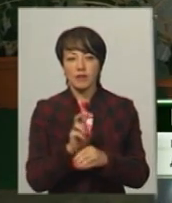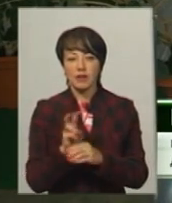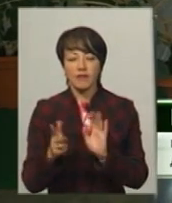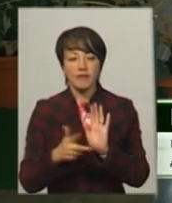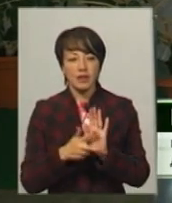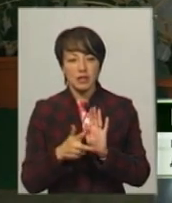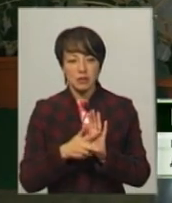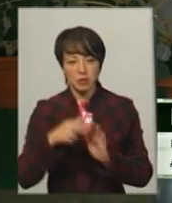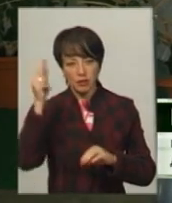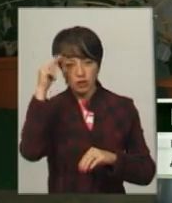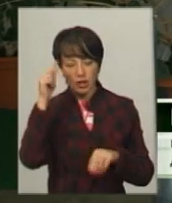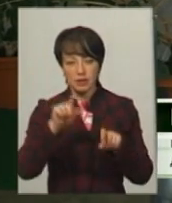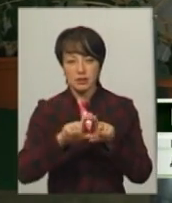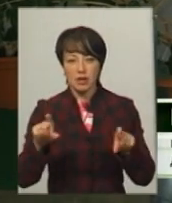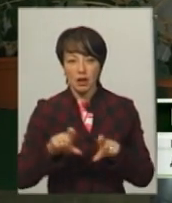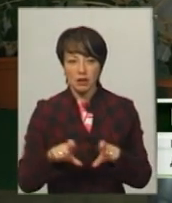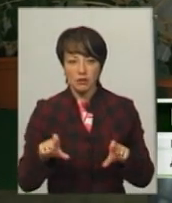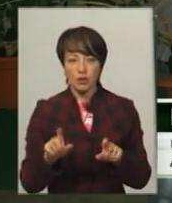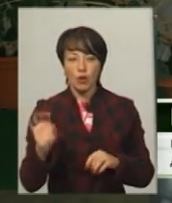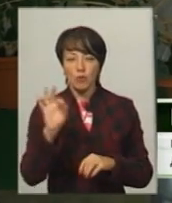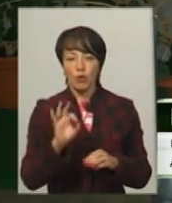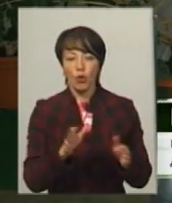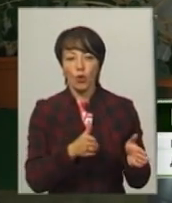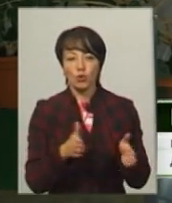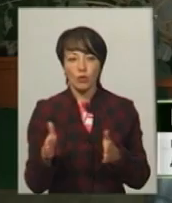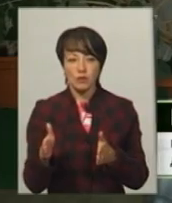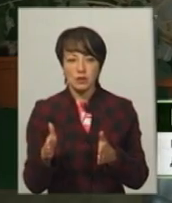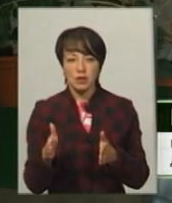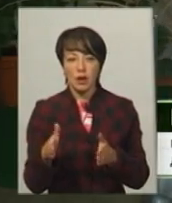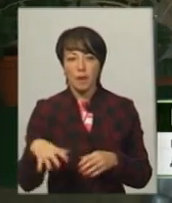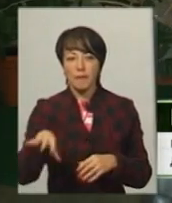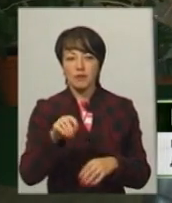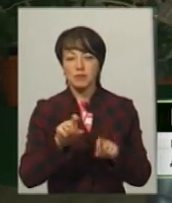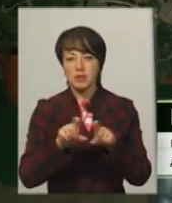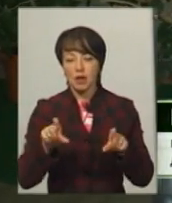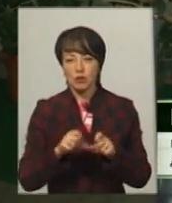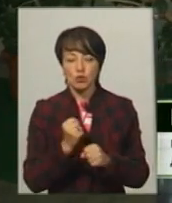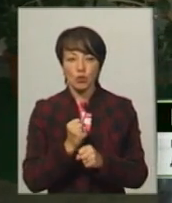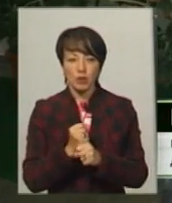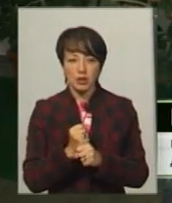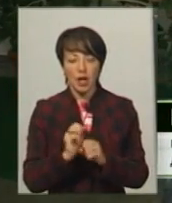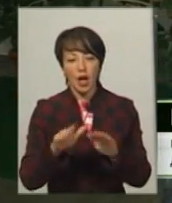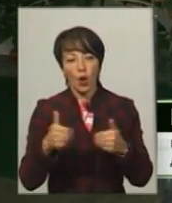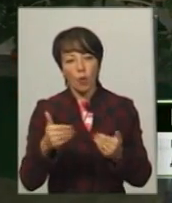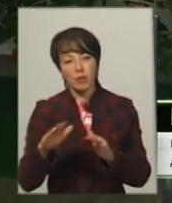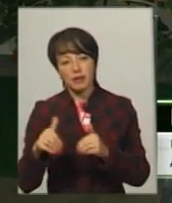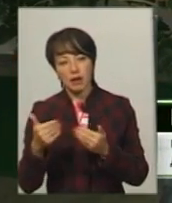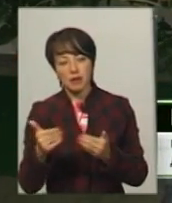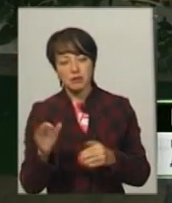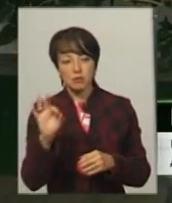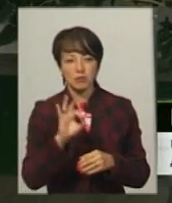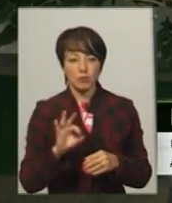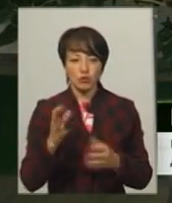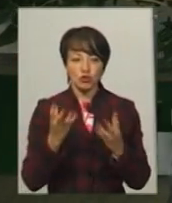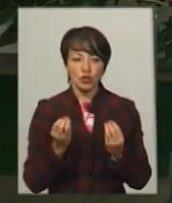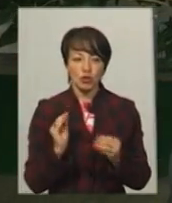8 навчальних закладів. Щодо готовності, по всім закладам зроблені рекомендації щодо